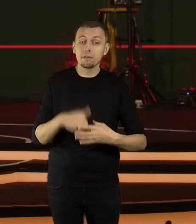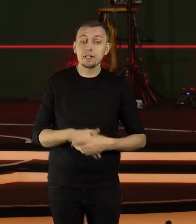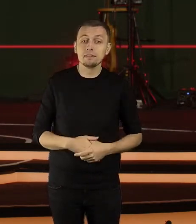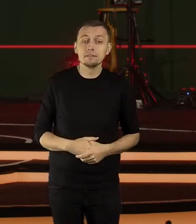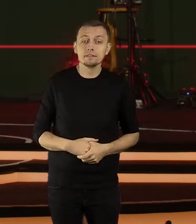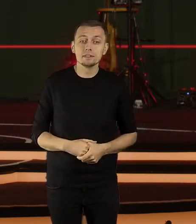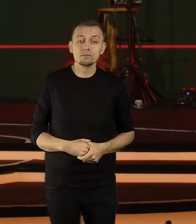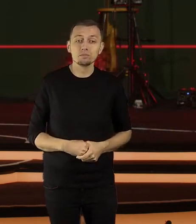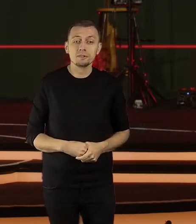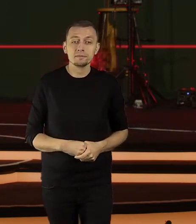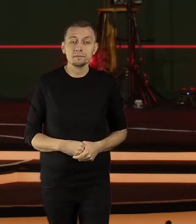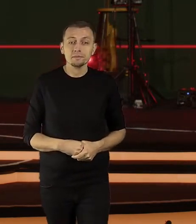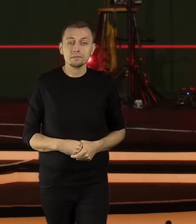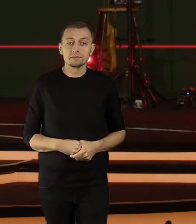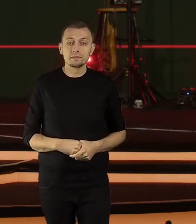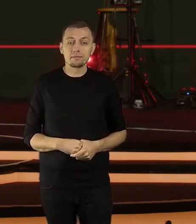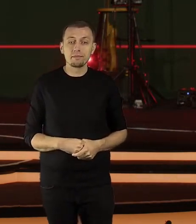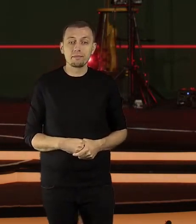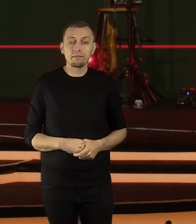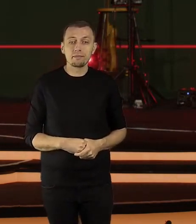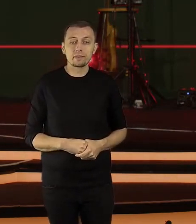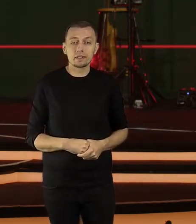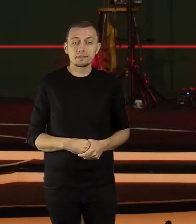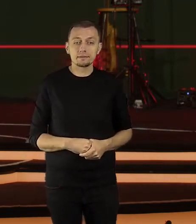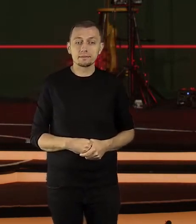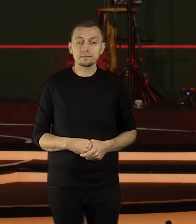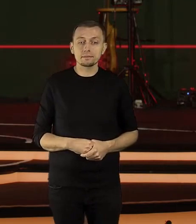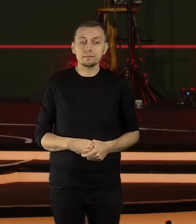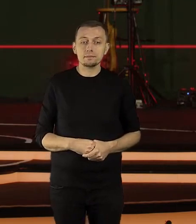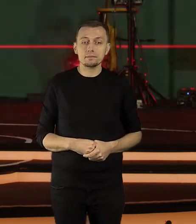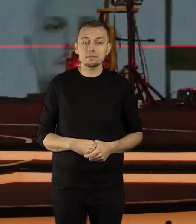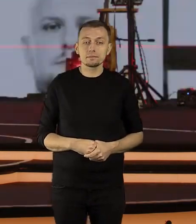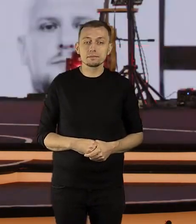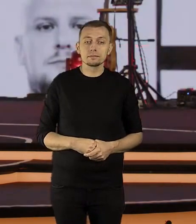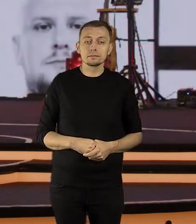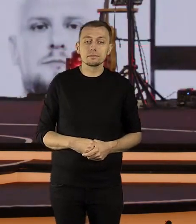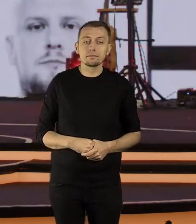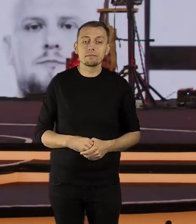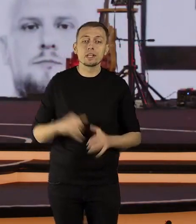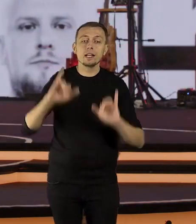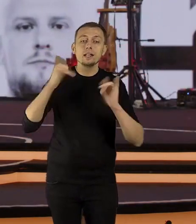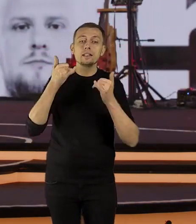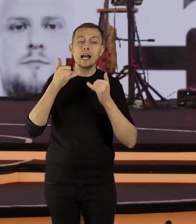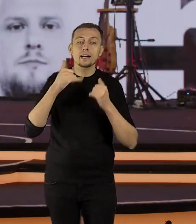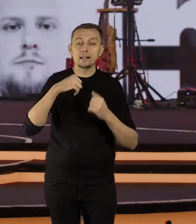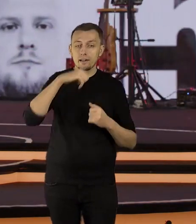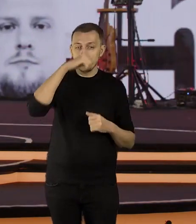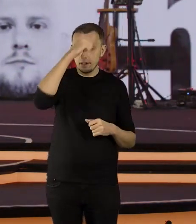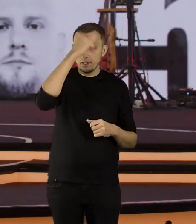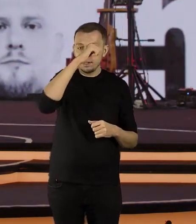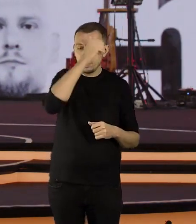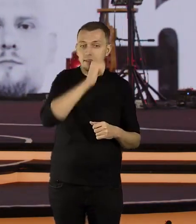sposobność opowiedzenia Ewangelii. W bardzo prosty sposób.